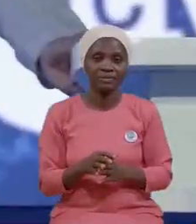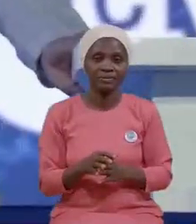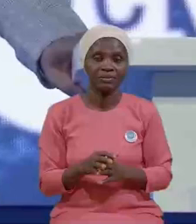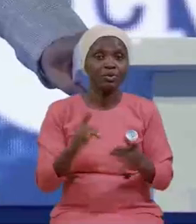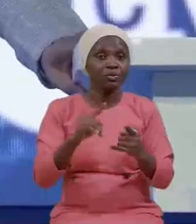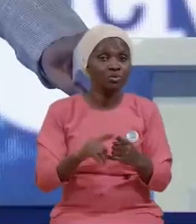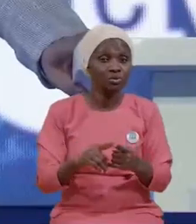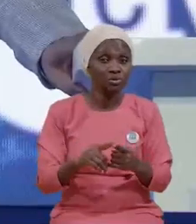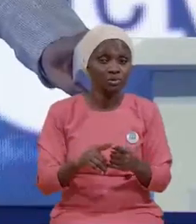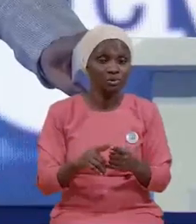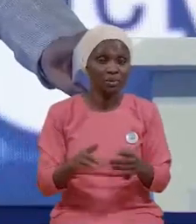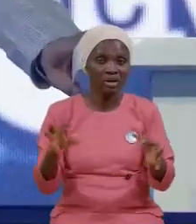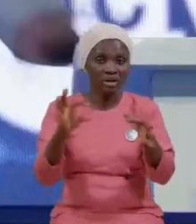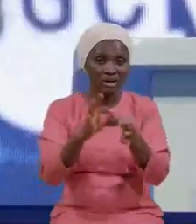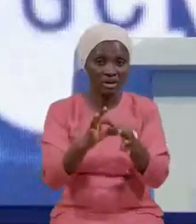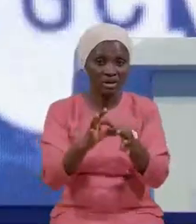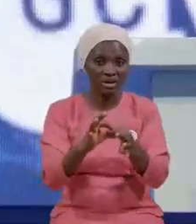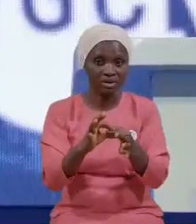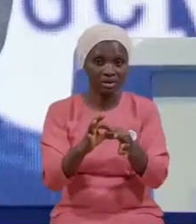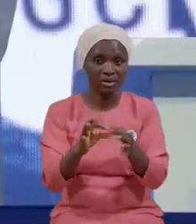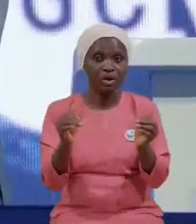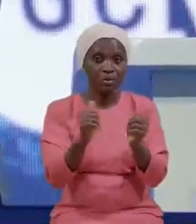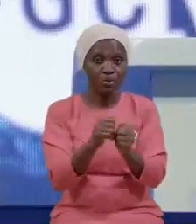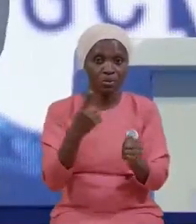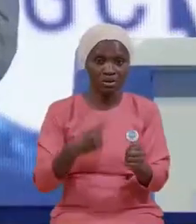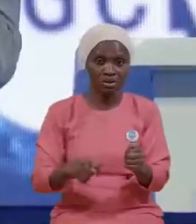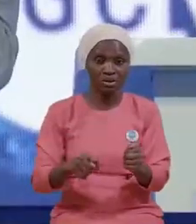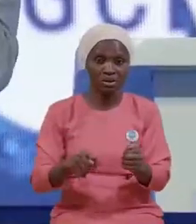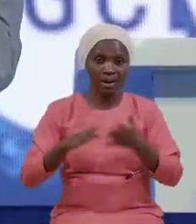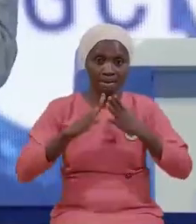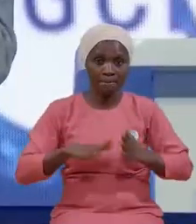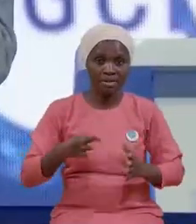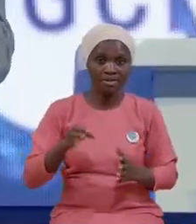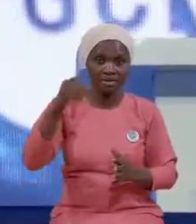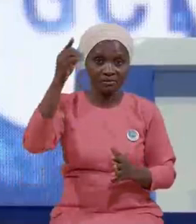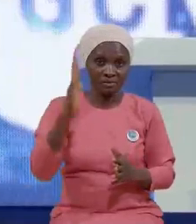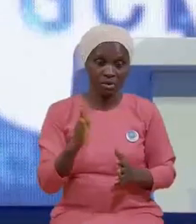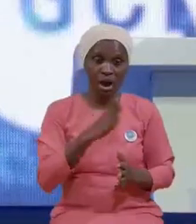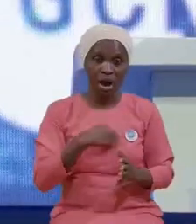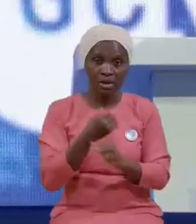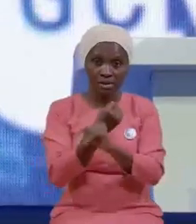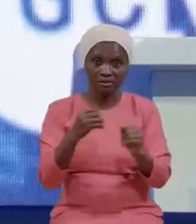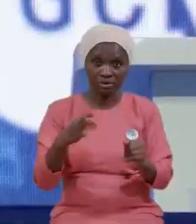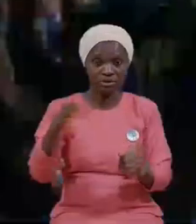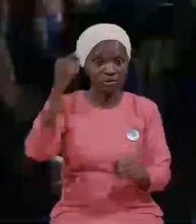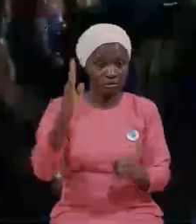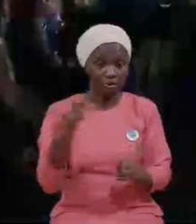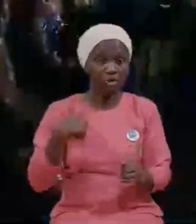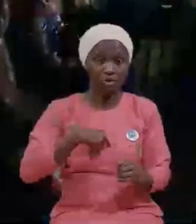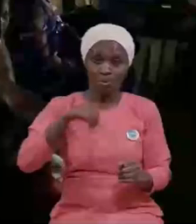Pour nous connecter et nous relier à la paix de Dieu, au salut de Dieu, il nous faut la foi.